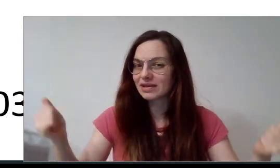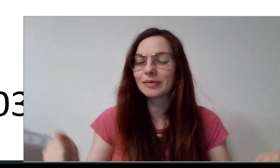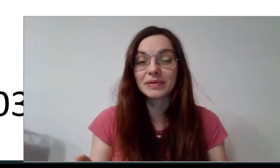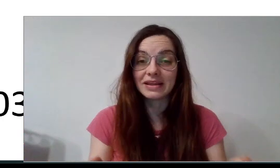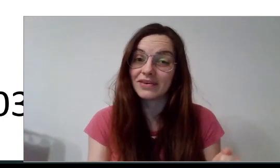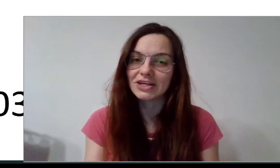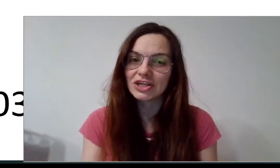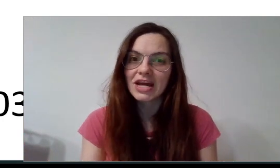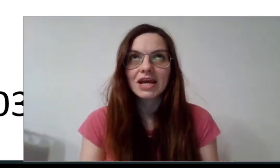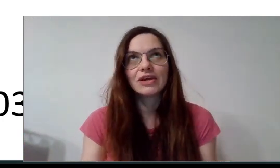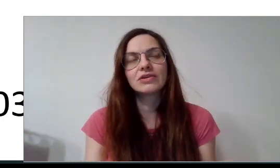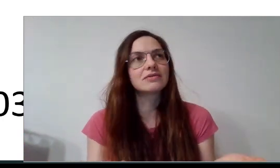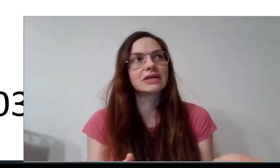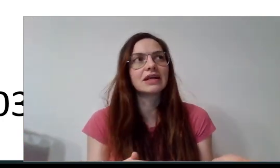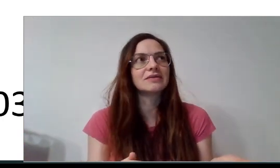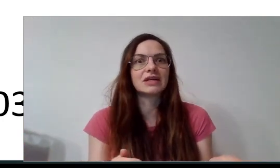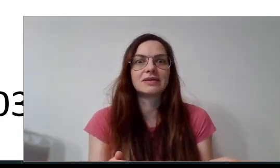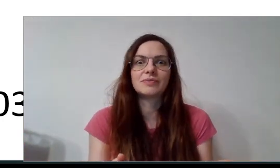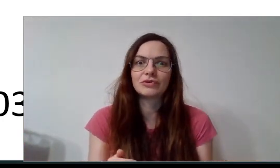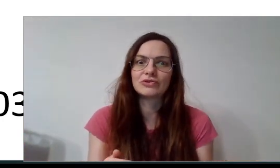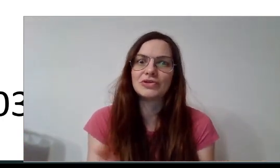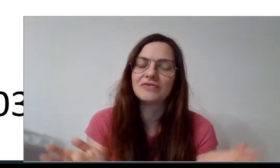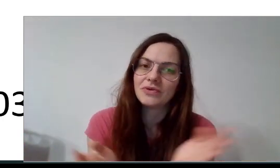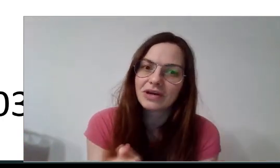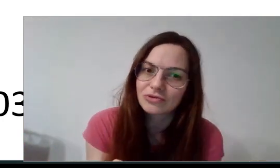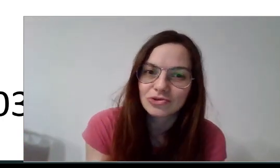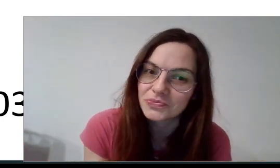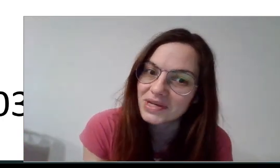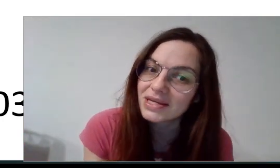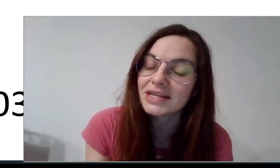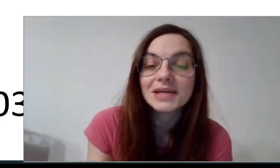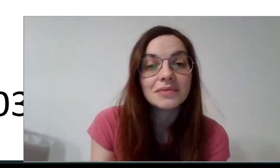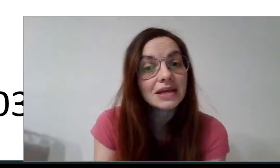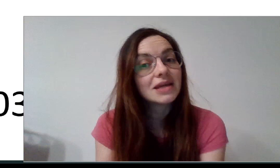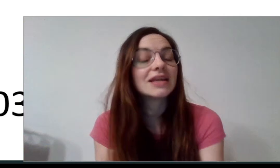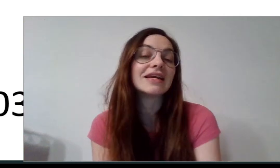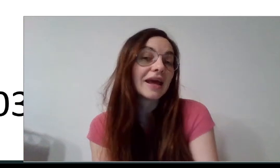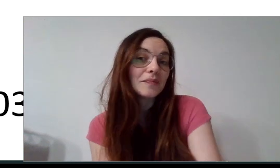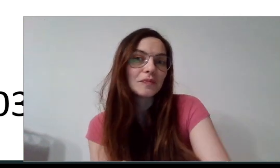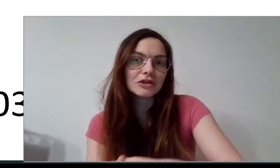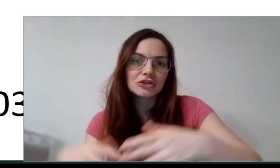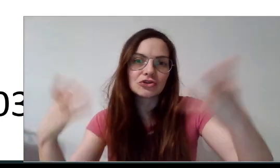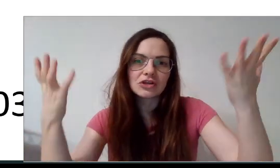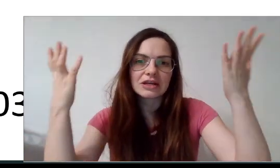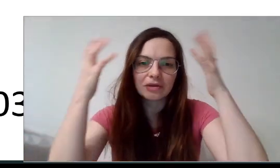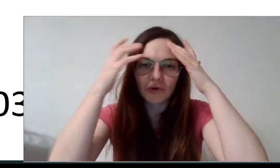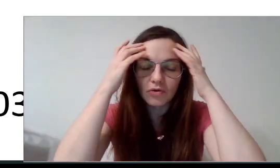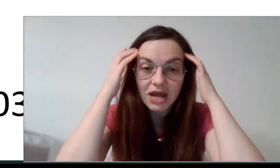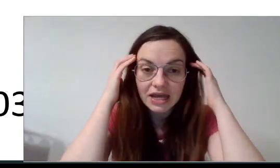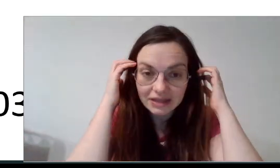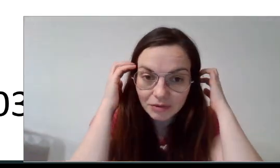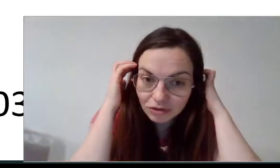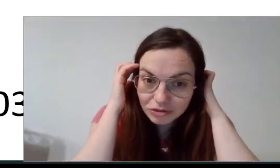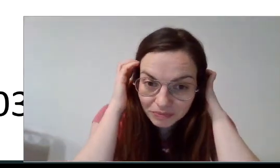nekih drugih predavača i onda kad gledam nekad se prosto divim joj kako su smireni i mirni i lepo pričaju, što ja tako ne